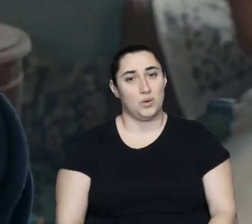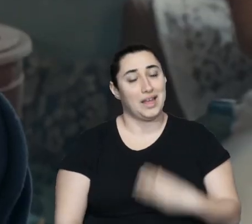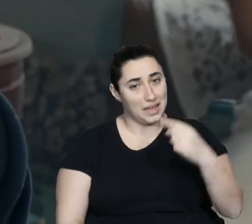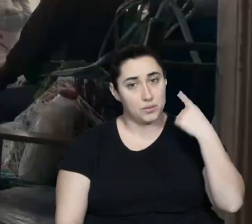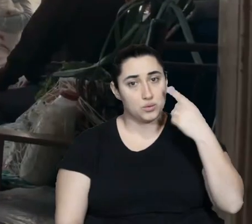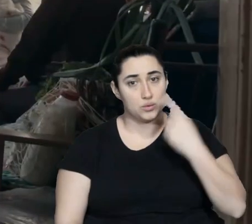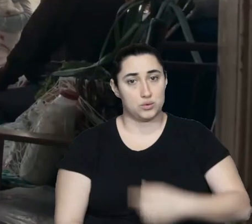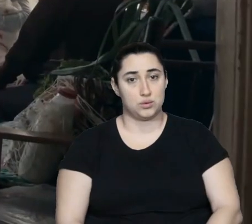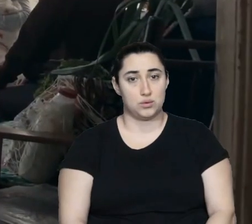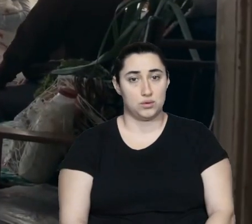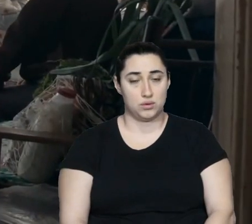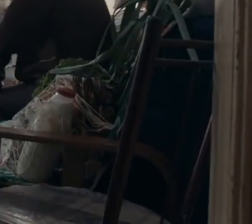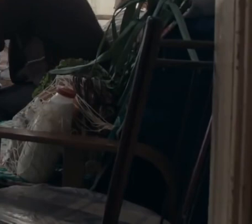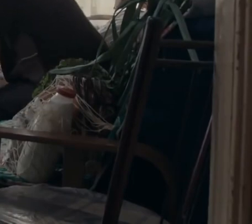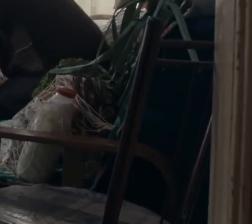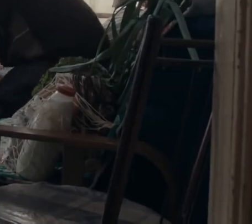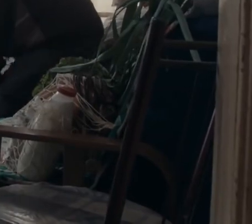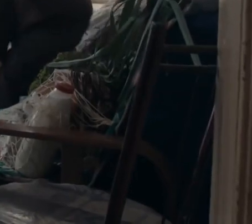İyi düşün.